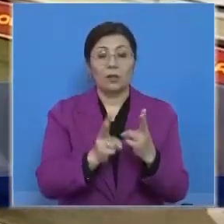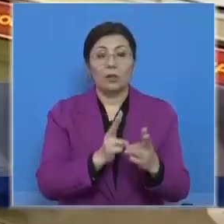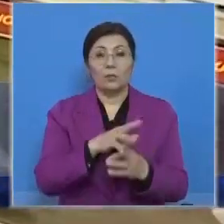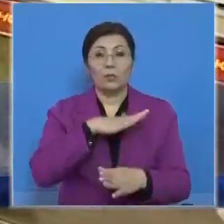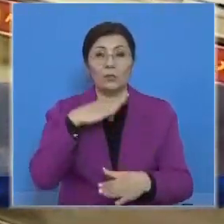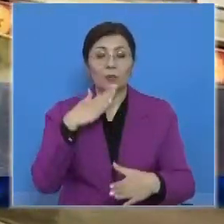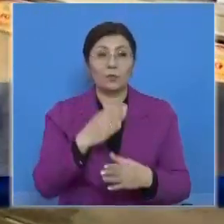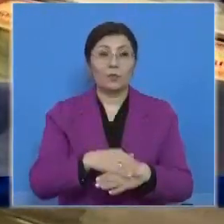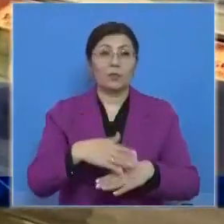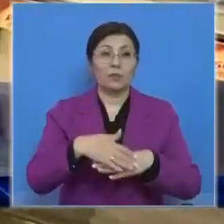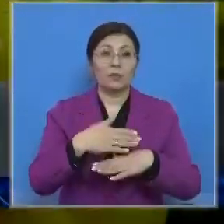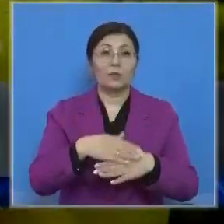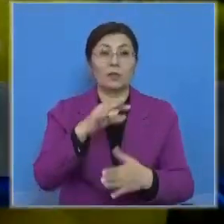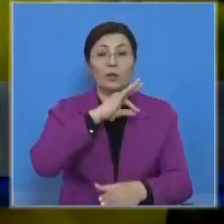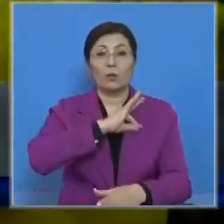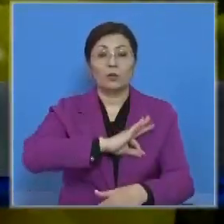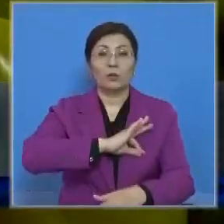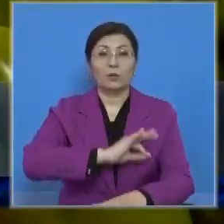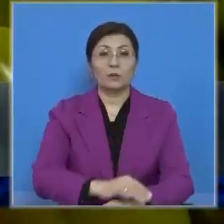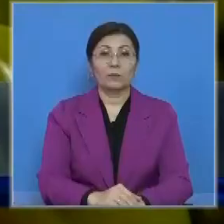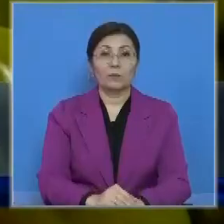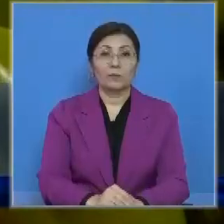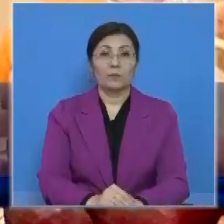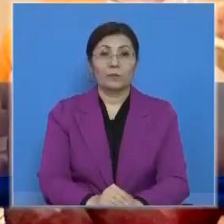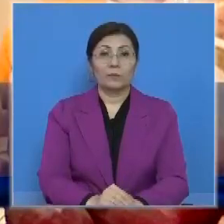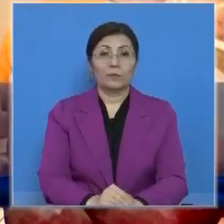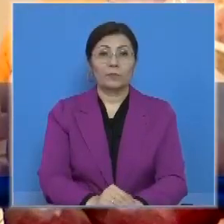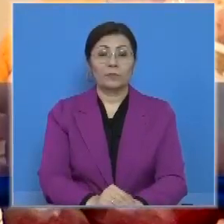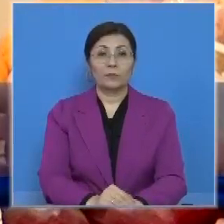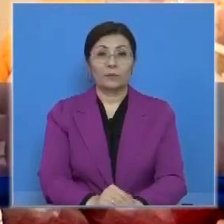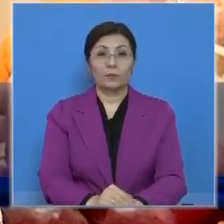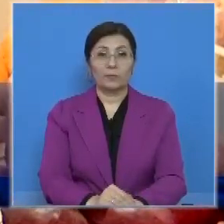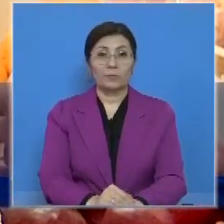көпшілігіне әкімшілік шара қолданылды. Жансая Абдікәрім, Ержан Аманжолов, Ақтөбе телеарнасы.